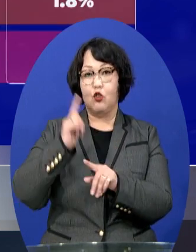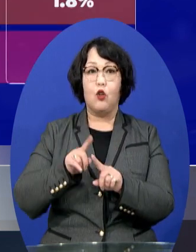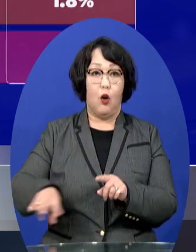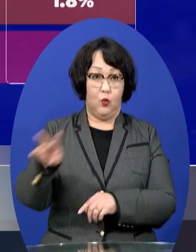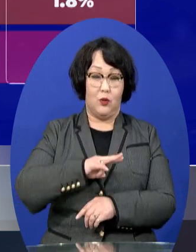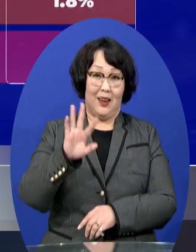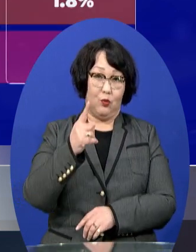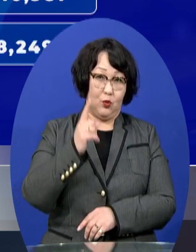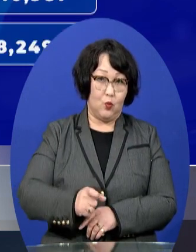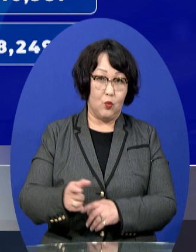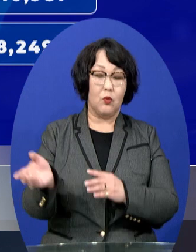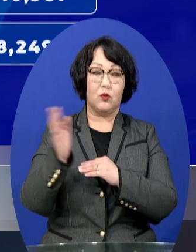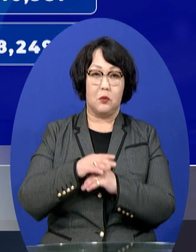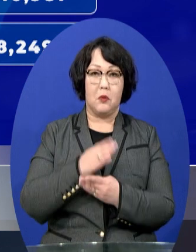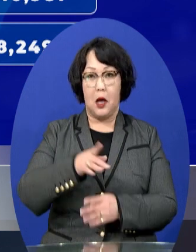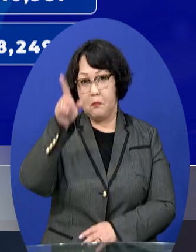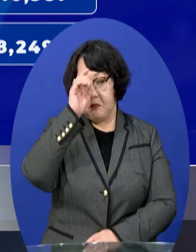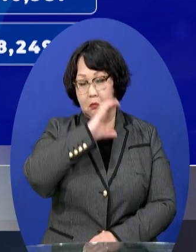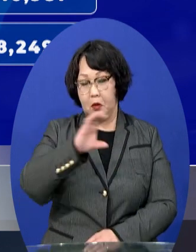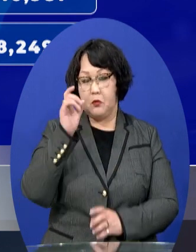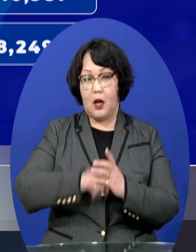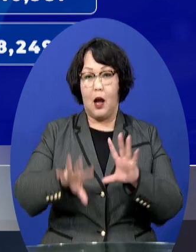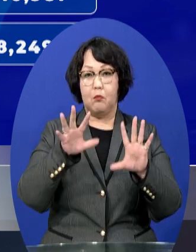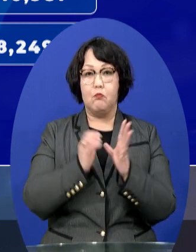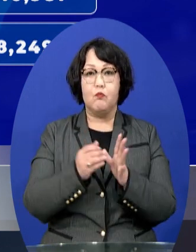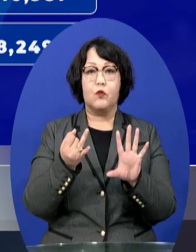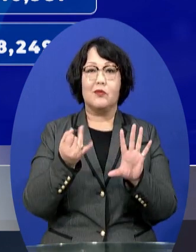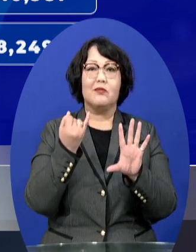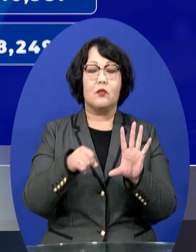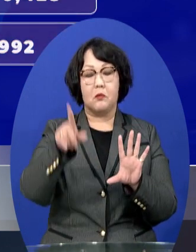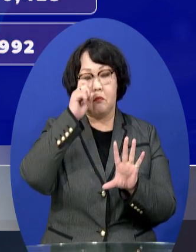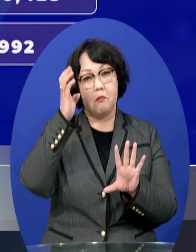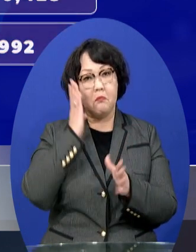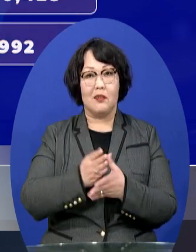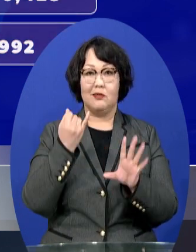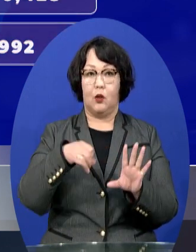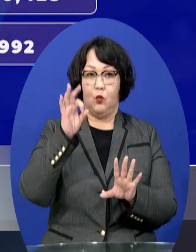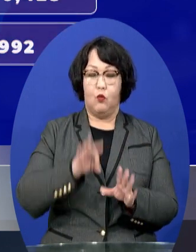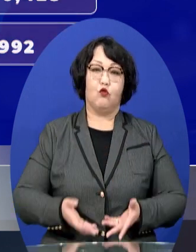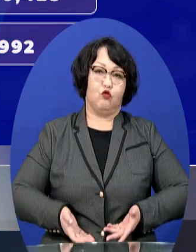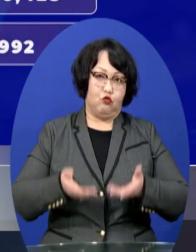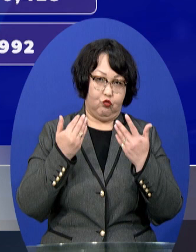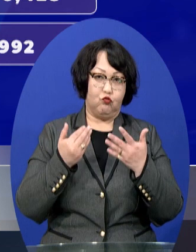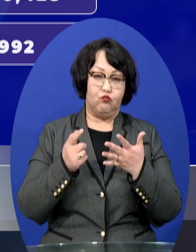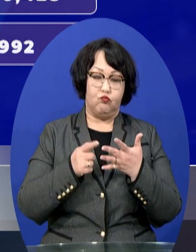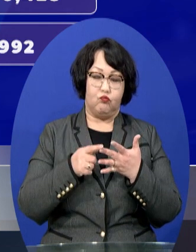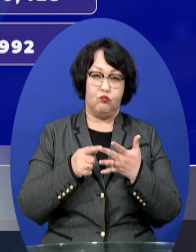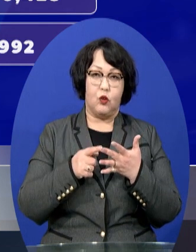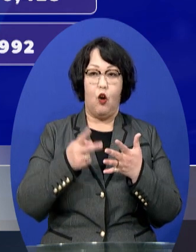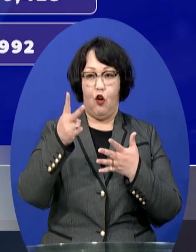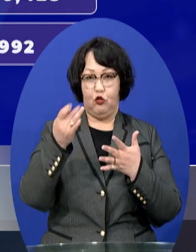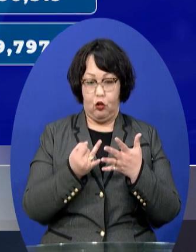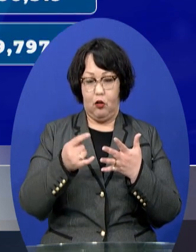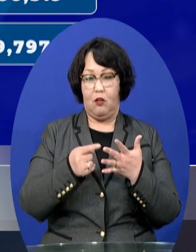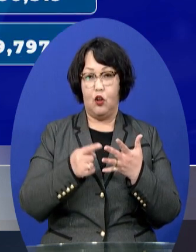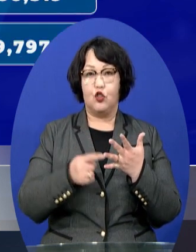байна. Одоогоор эмнэлэгт 10760 орчим хүн хэвтэн эмчлүүлж байгаагаас 60 гаруй хувь нь хөнгөн байна, 27 хувь нь хүндэвтэр, 9